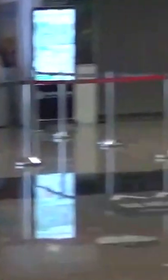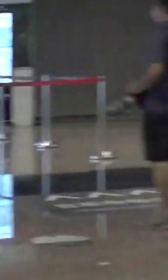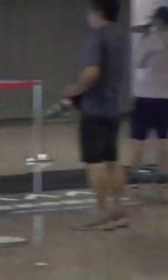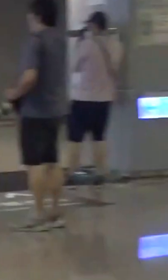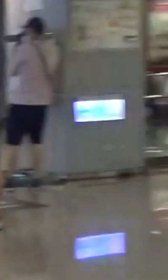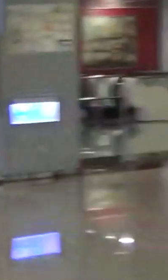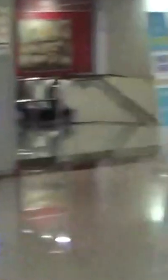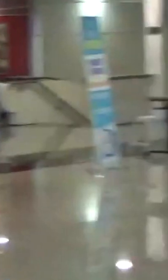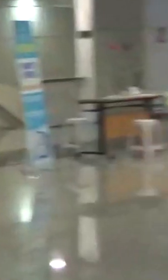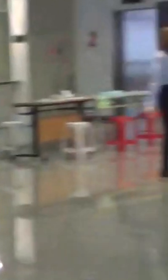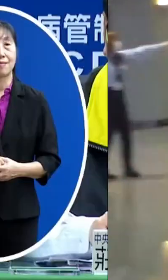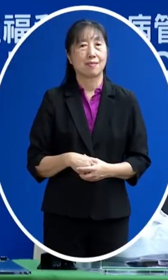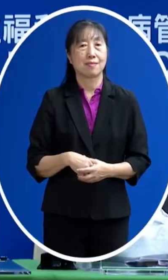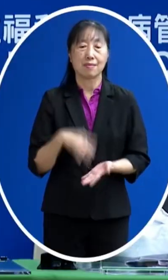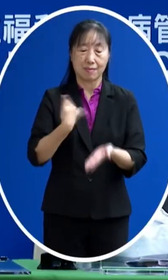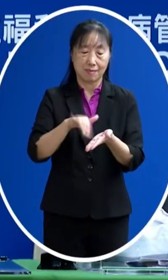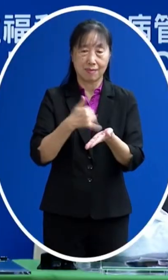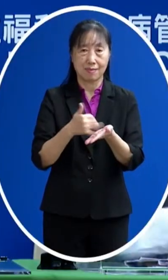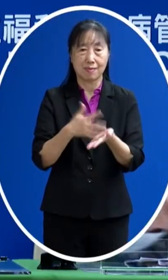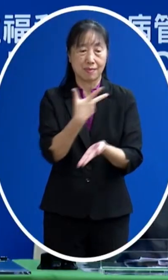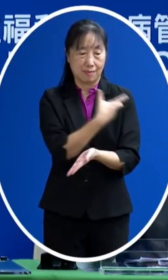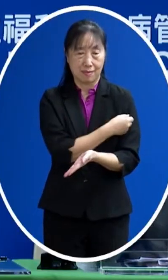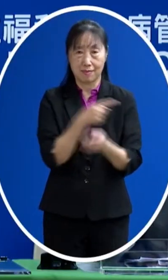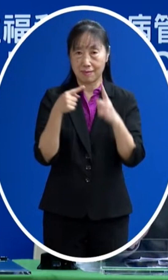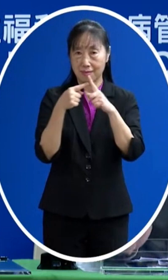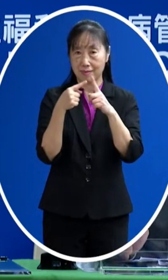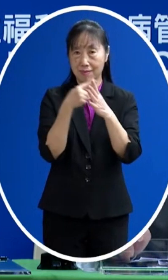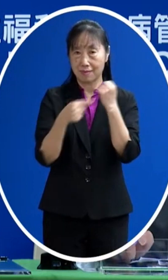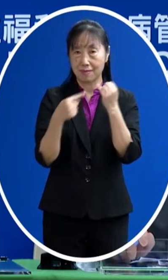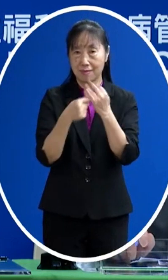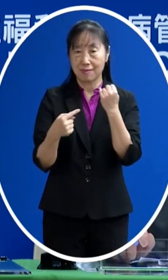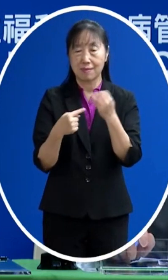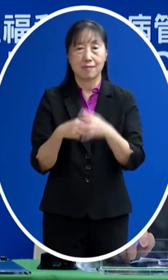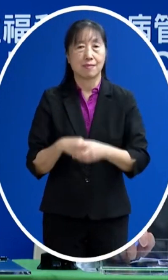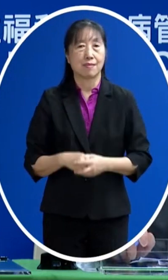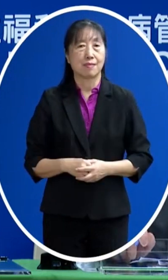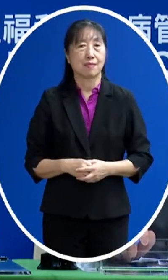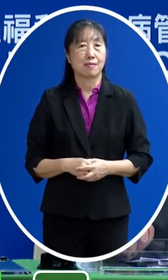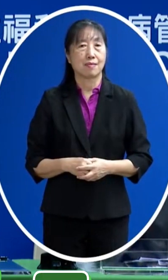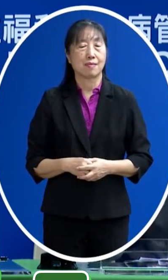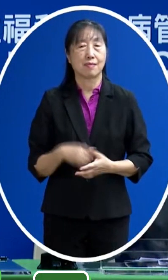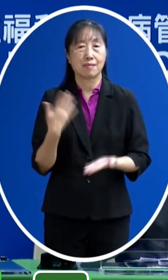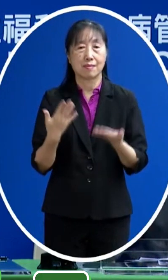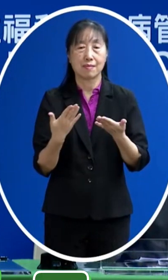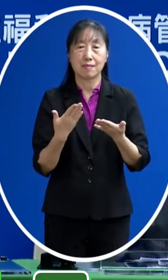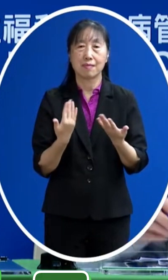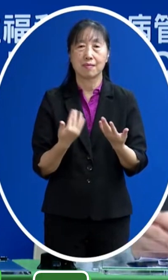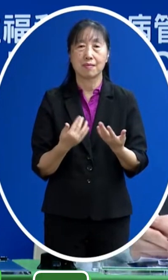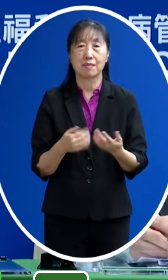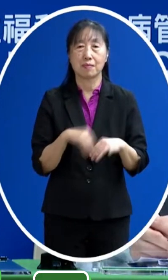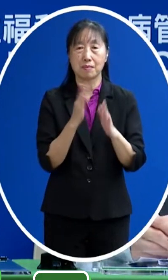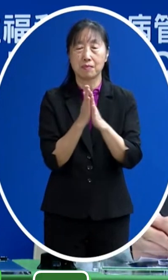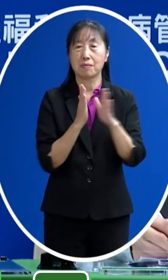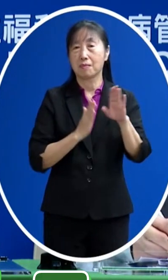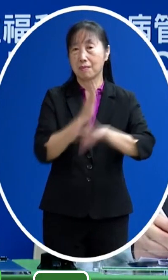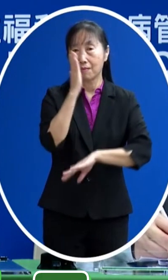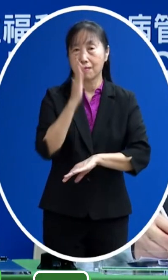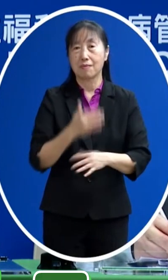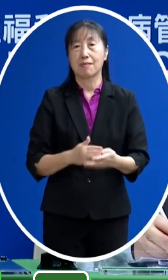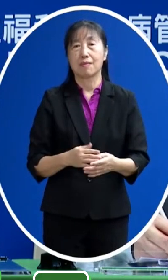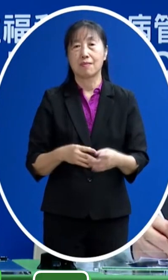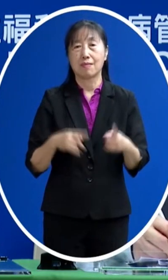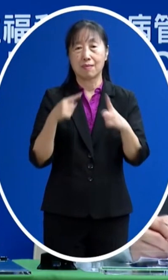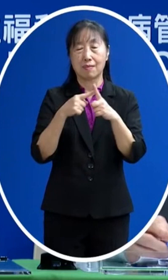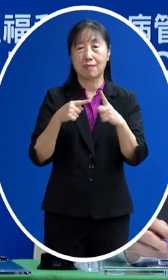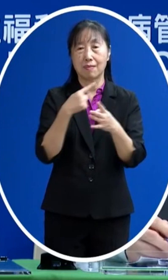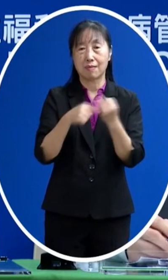维持二级警戒。 累计接种的人次已经超过我们这个总